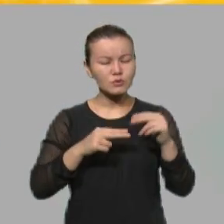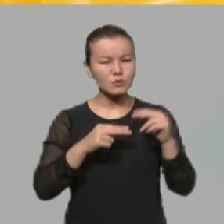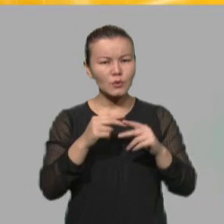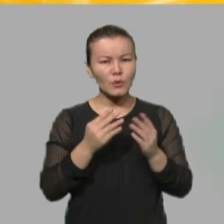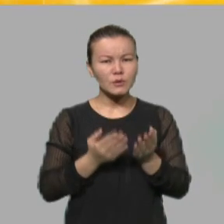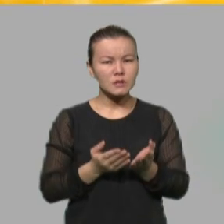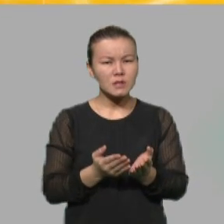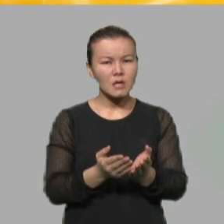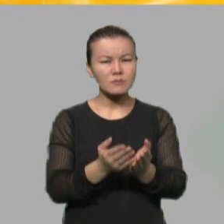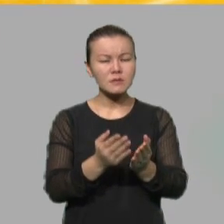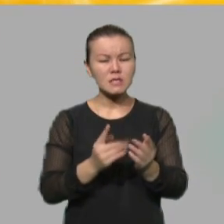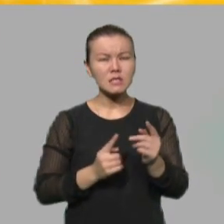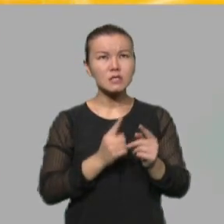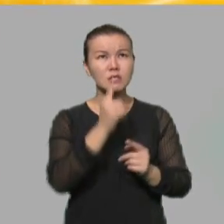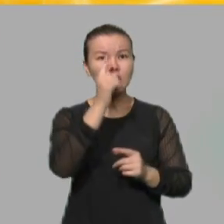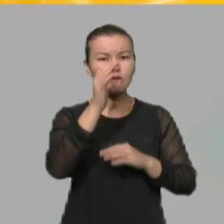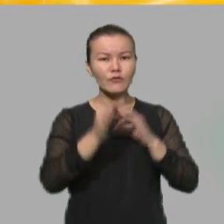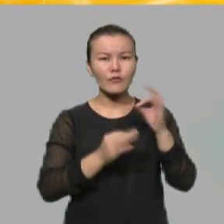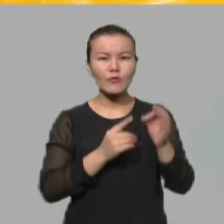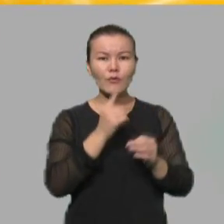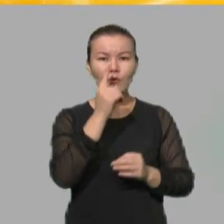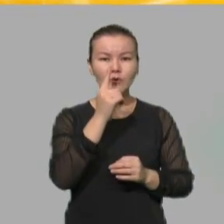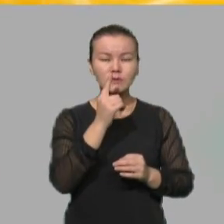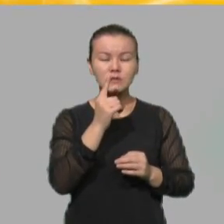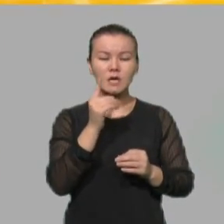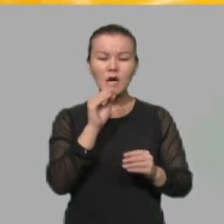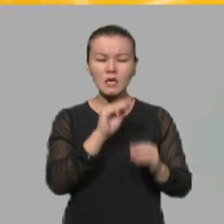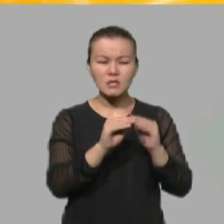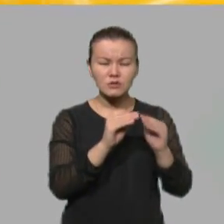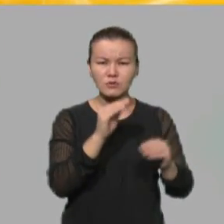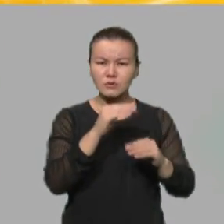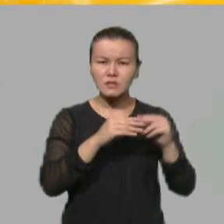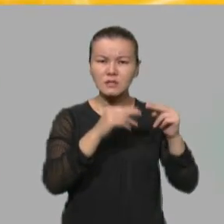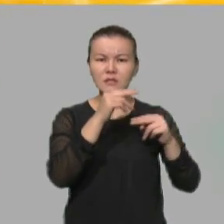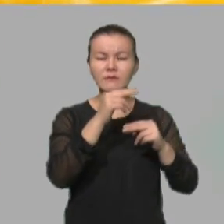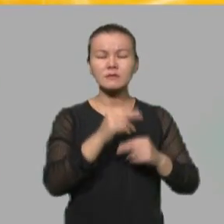строить корабли, летать в космос,